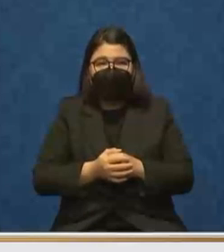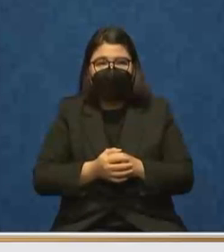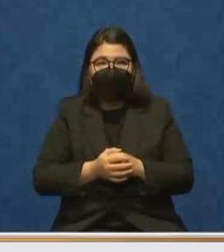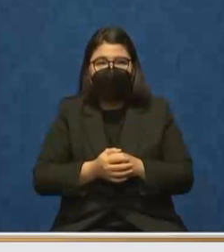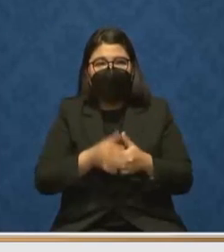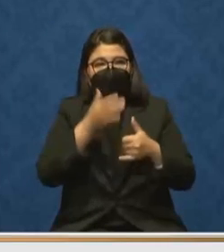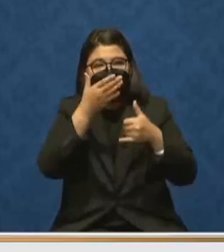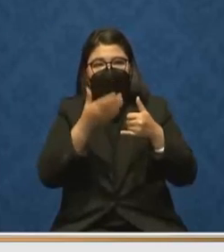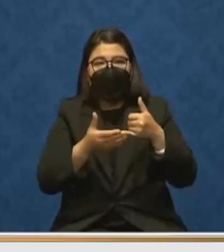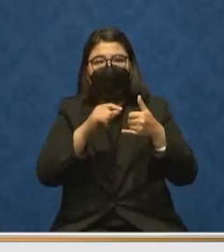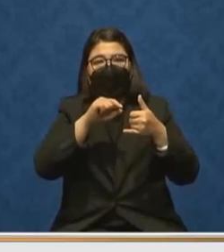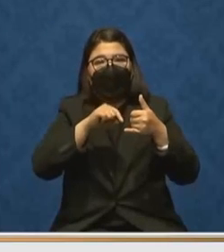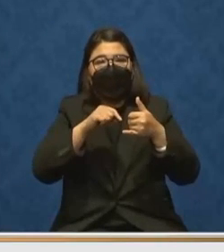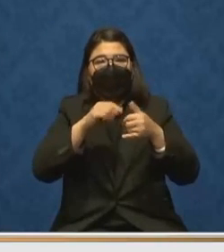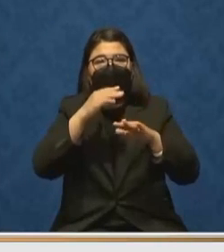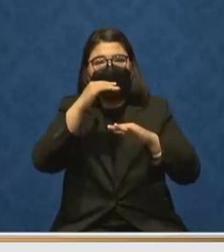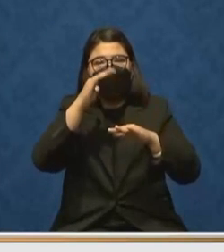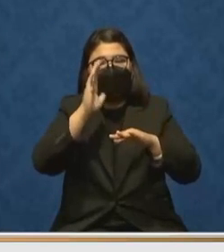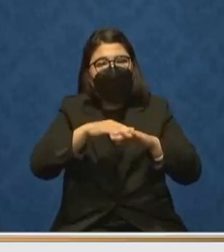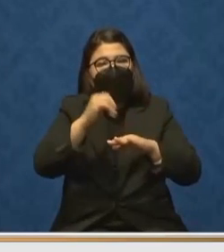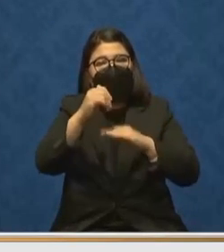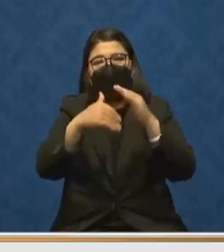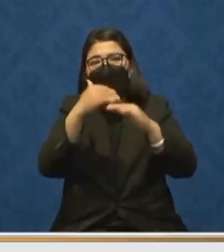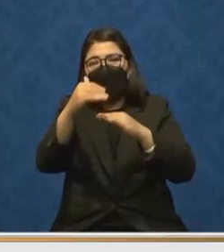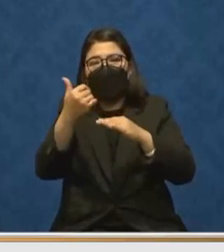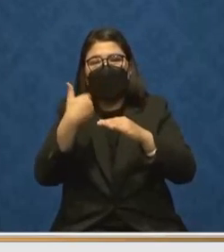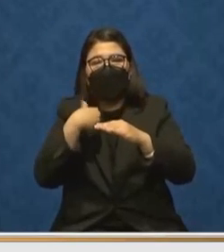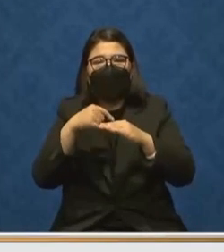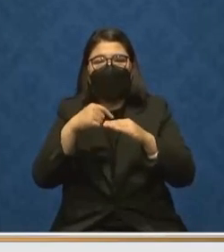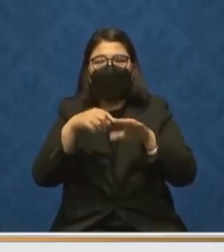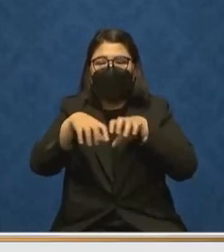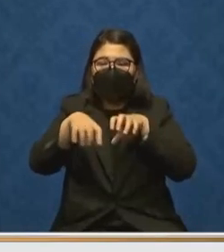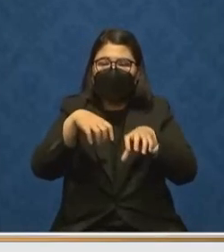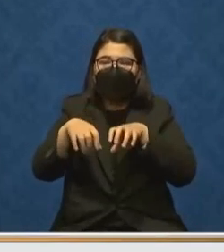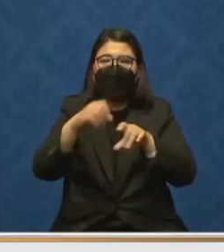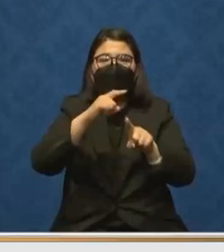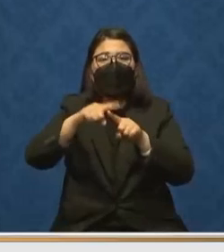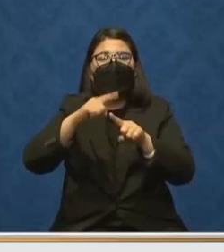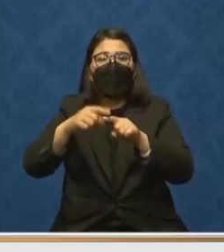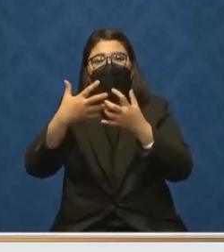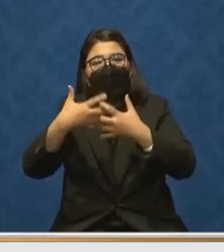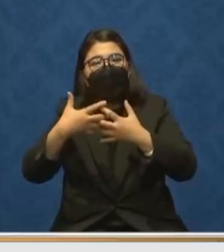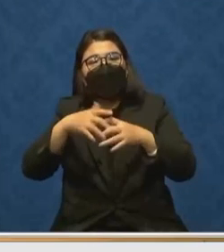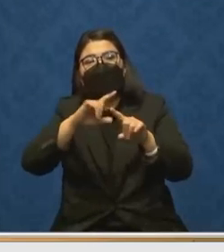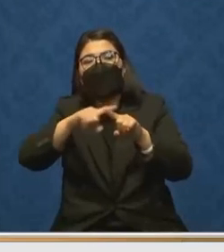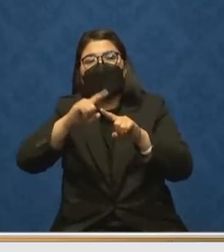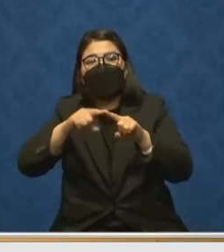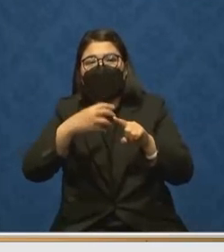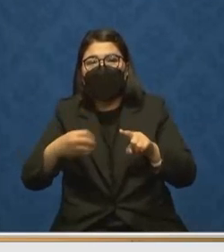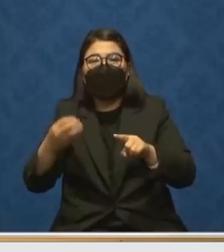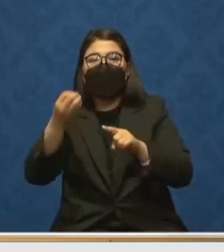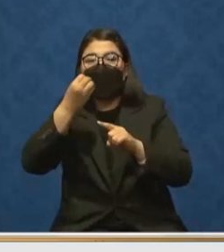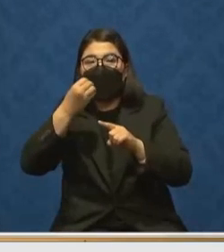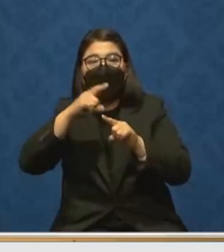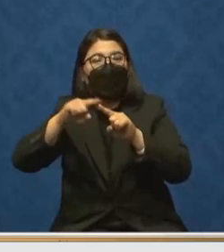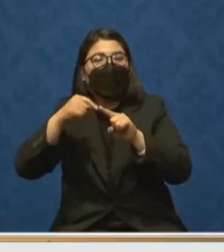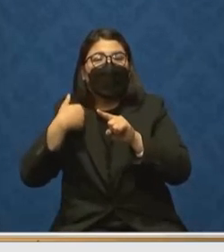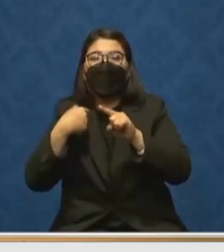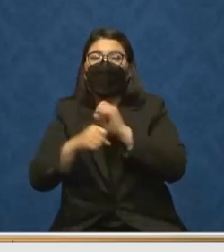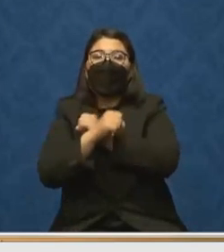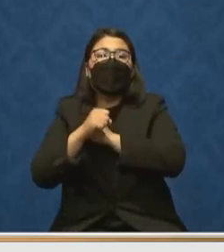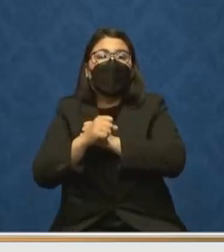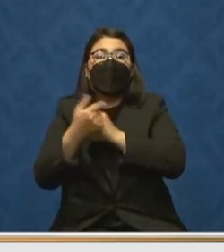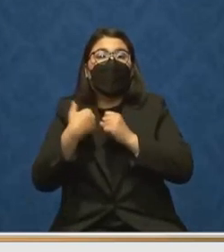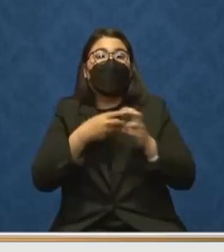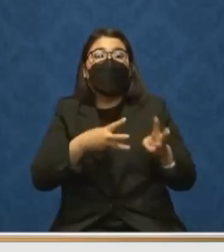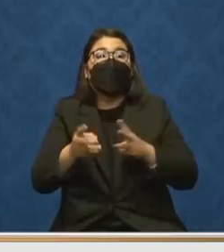การผลิตและปรับการผลิตให้เหมาะสมกับศักยภาพพื้นที่ผลิตสินค้าเกษตรและอาหารเข้าสู่ระบบมาตรฐานความปลอดภัยด้วยการตรวจประเมิน